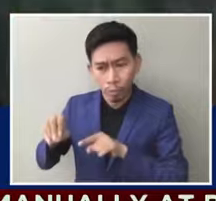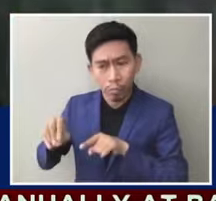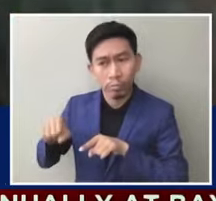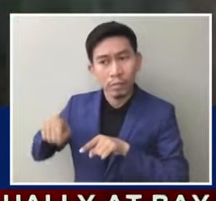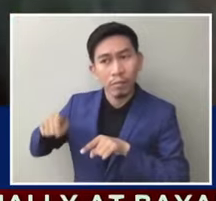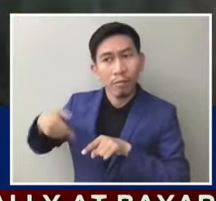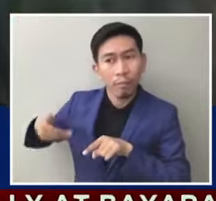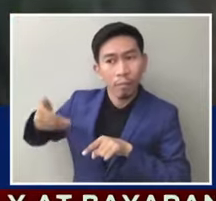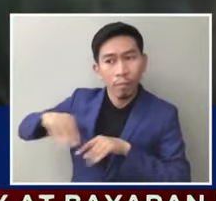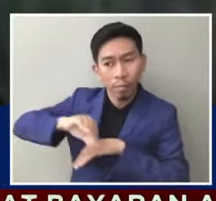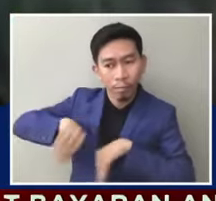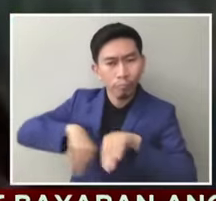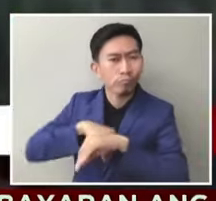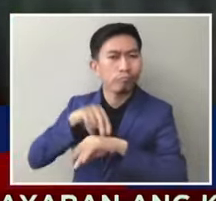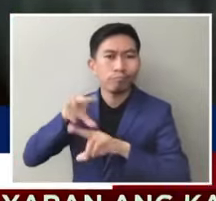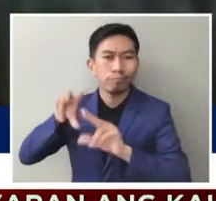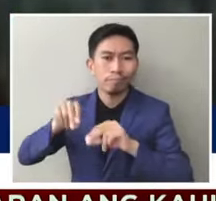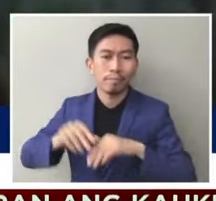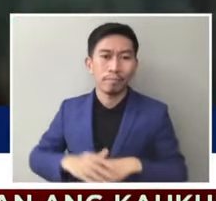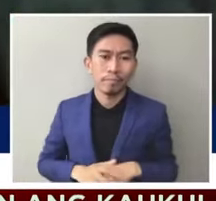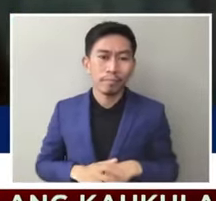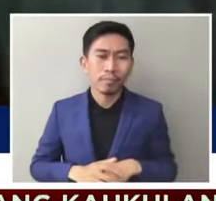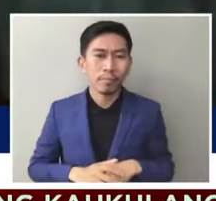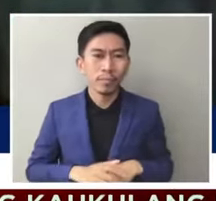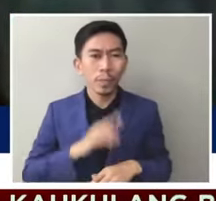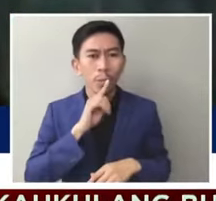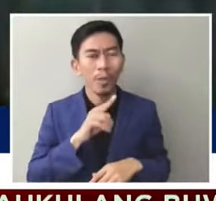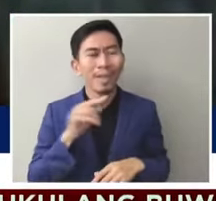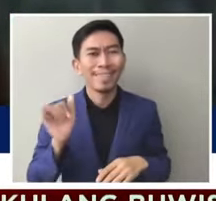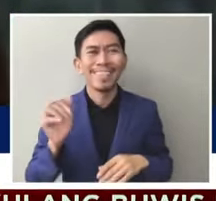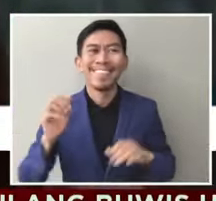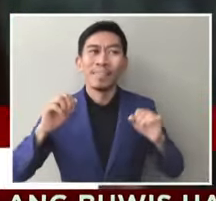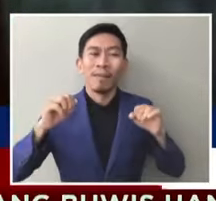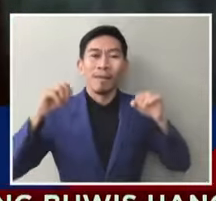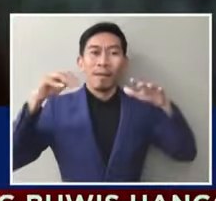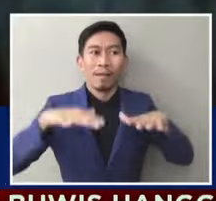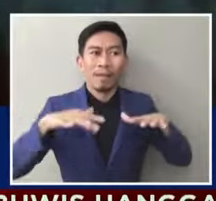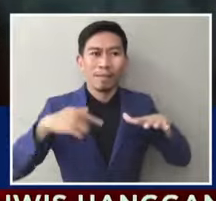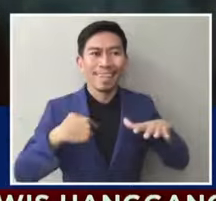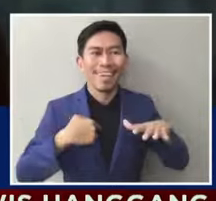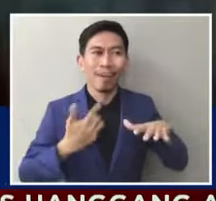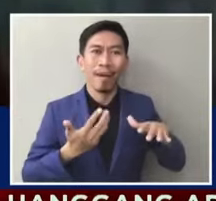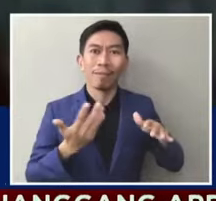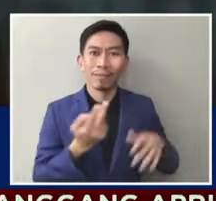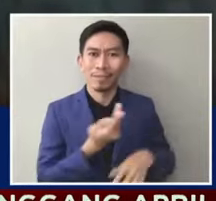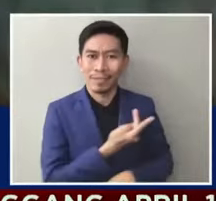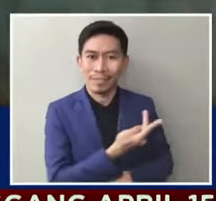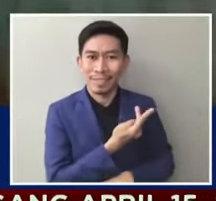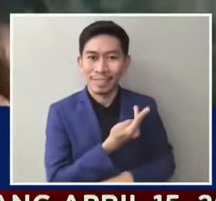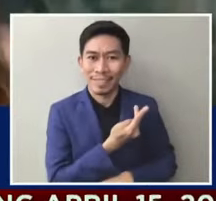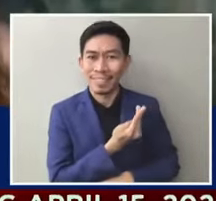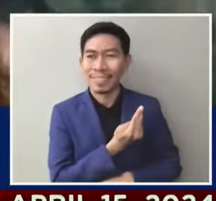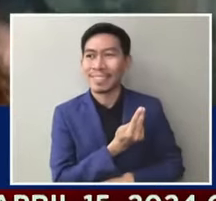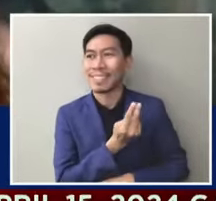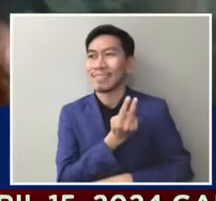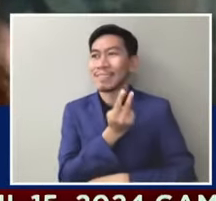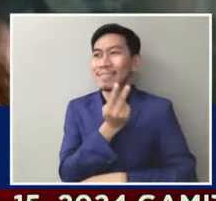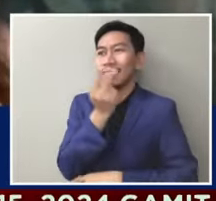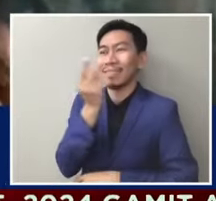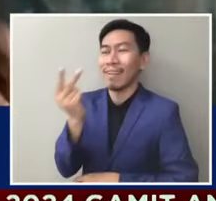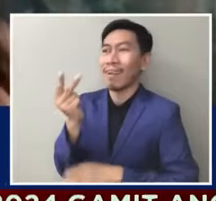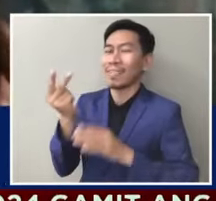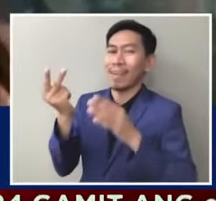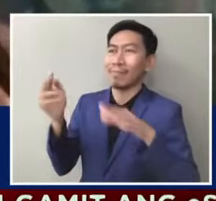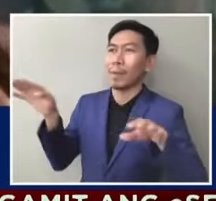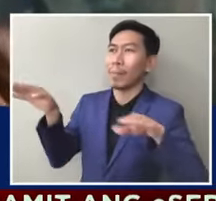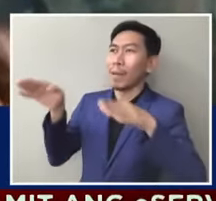kapalit. It was a very magical moment. Nung tinutulak ko siya, nung papunta na kami doon sa castle, na-realize ko na